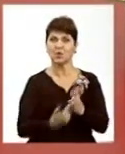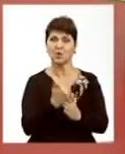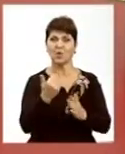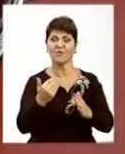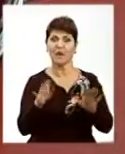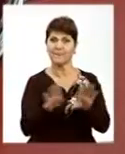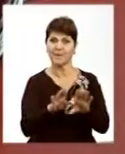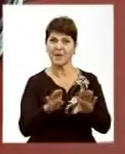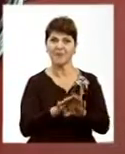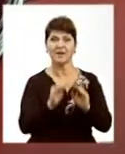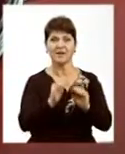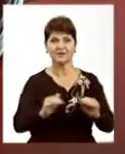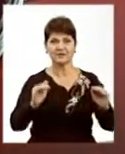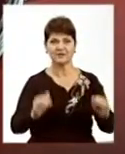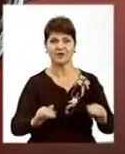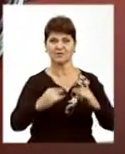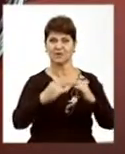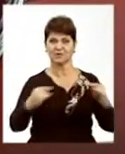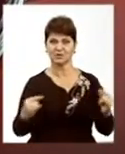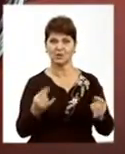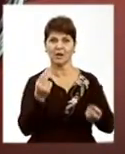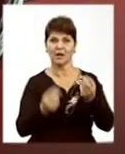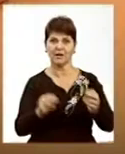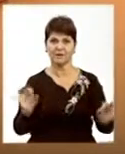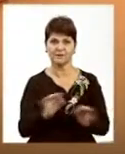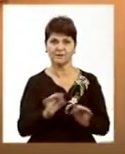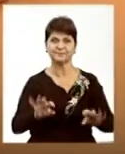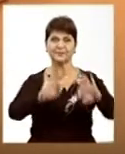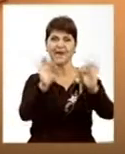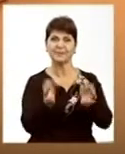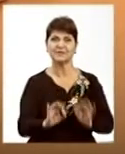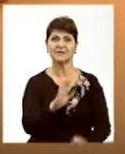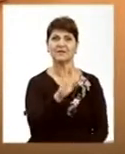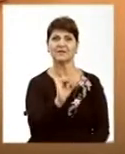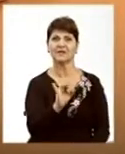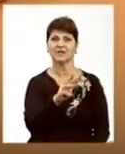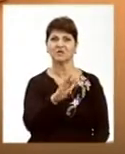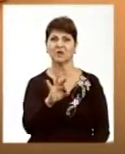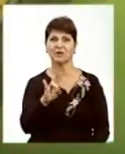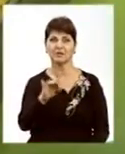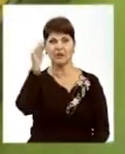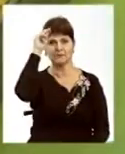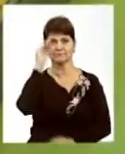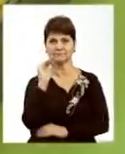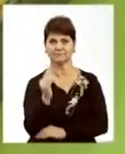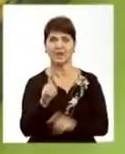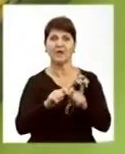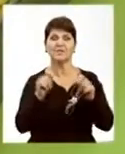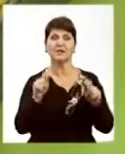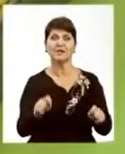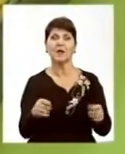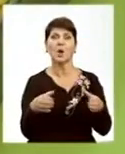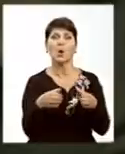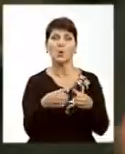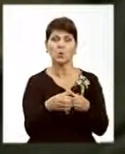столах дитячі музичні інструменти. У школі мистецтв «Вишенька» музику вивчатимуть немовлята. Тут відкрили групи раннього